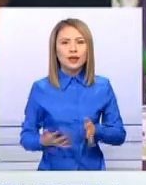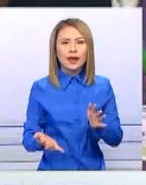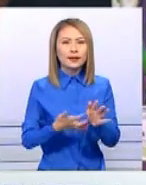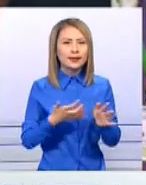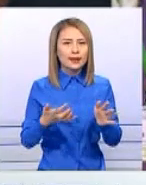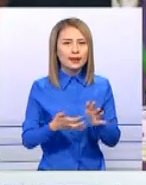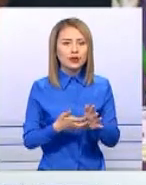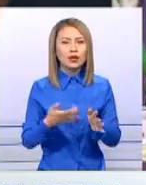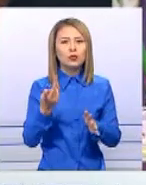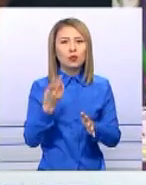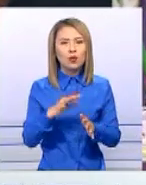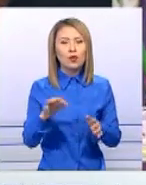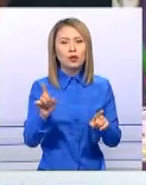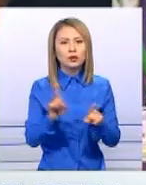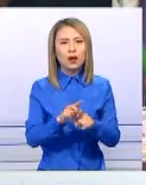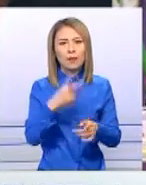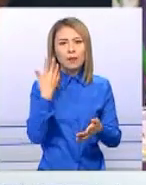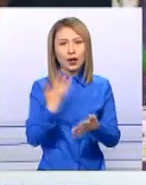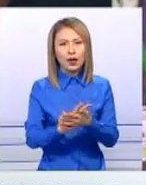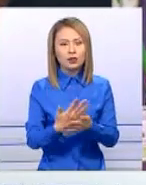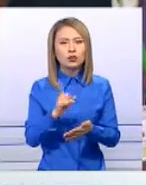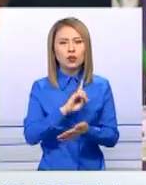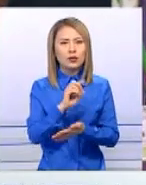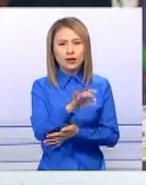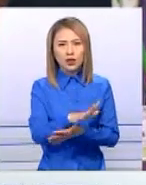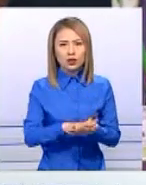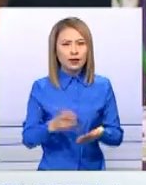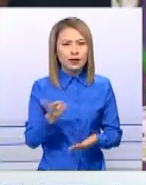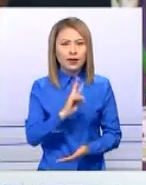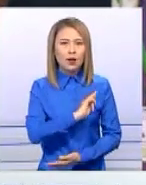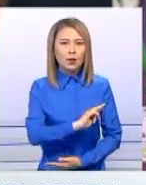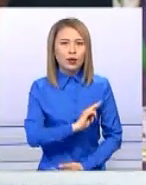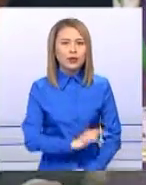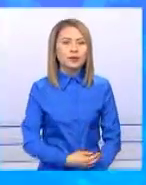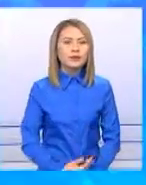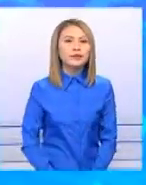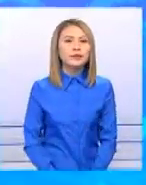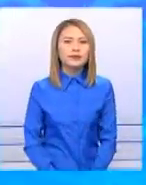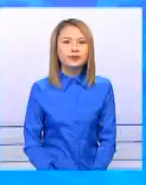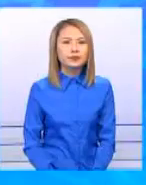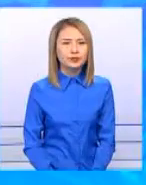недостатки недостатками, а мы показываем, что нам надо дальше работать.